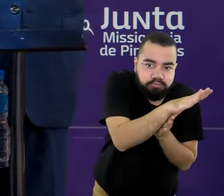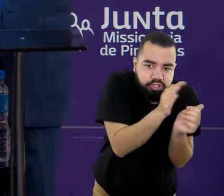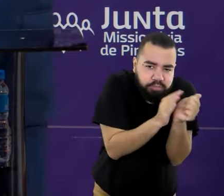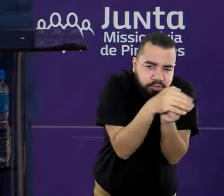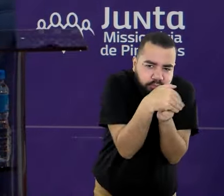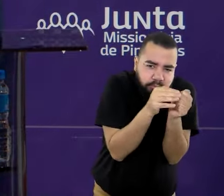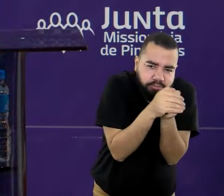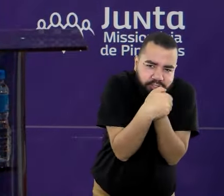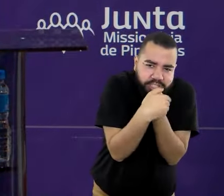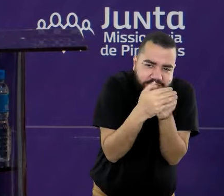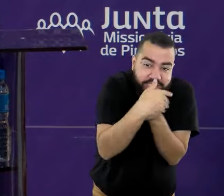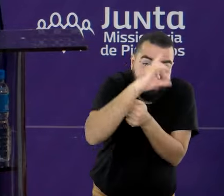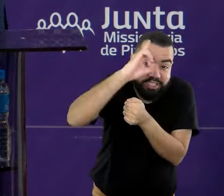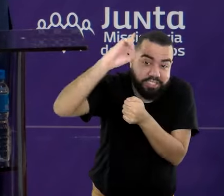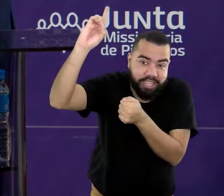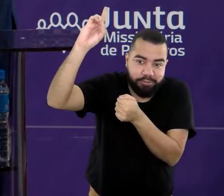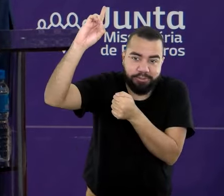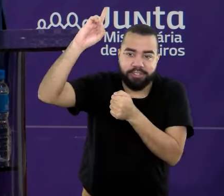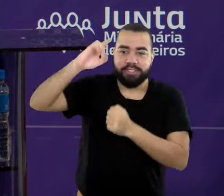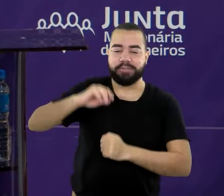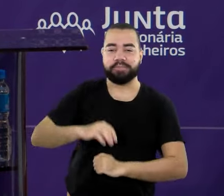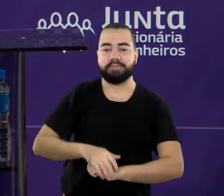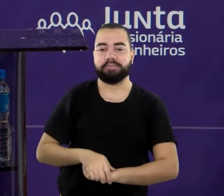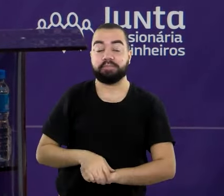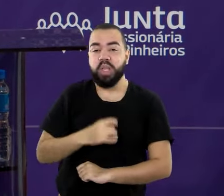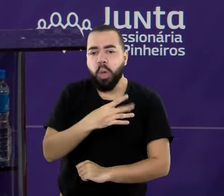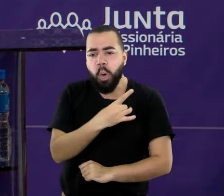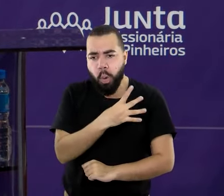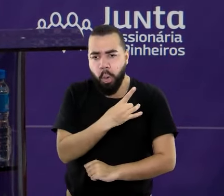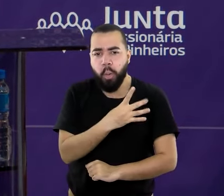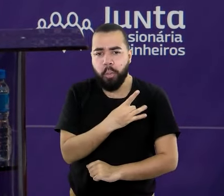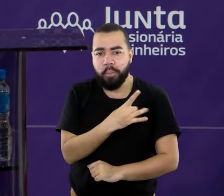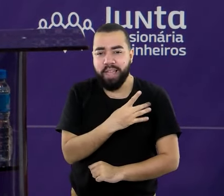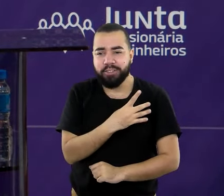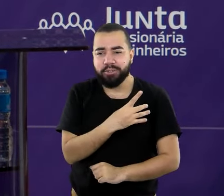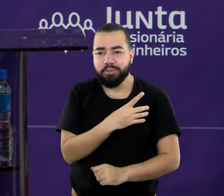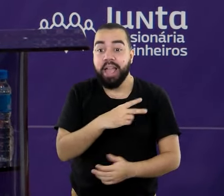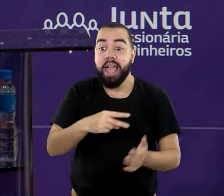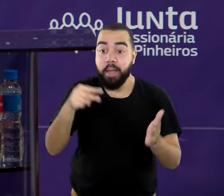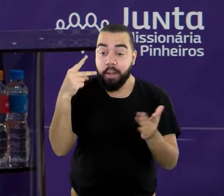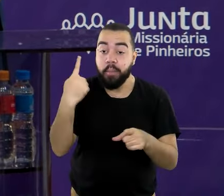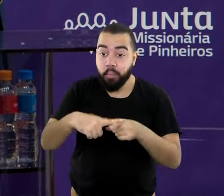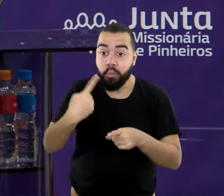두려움은 바로 죄 때문에 오게 되는 것입니다. E o medo veio devido ao pecado.